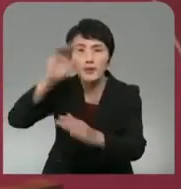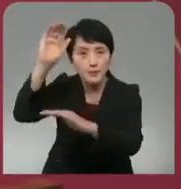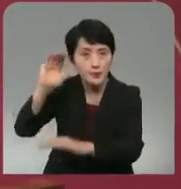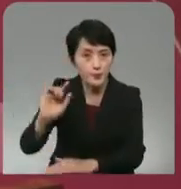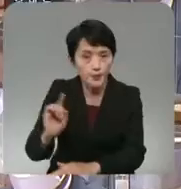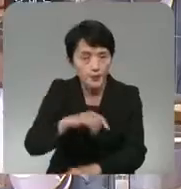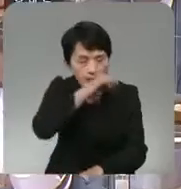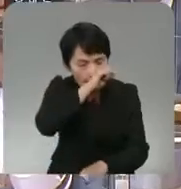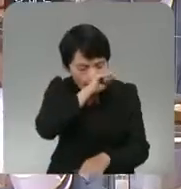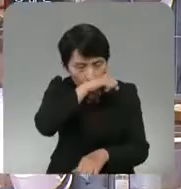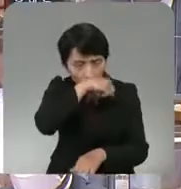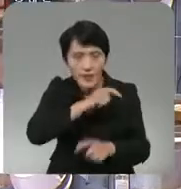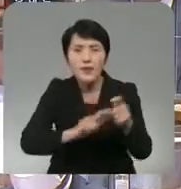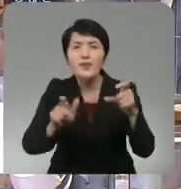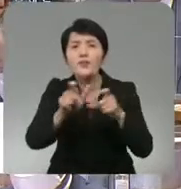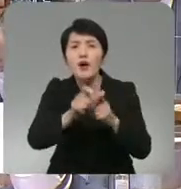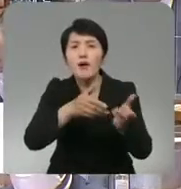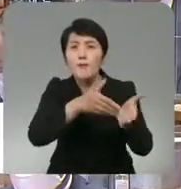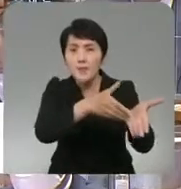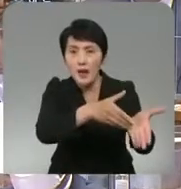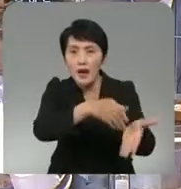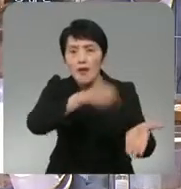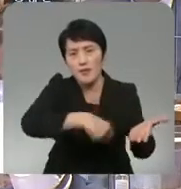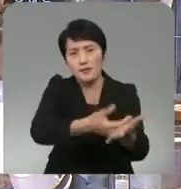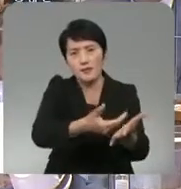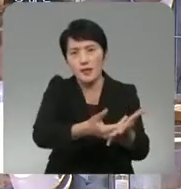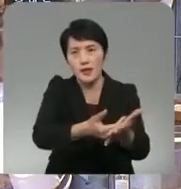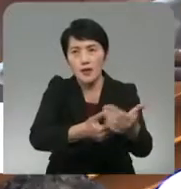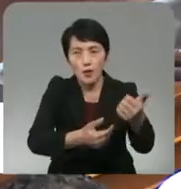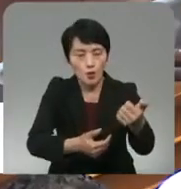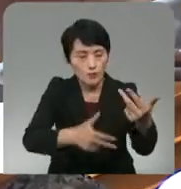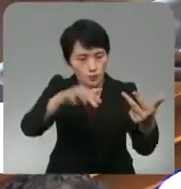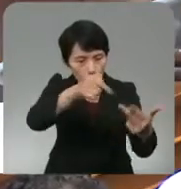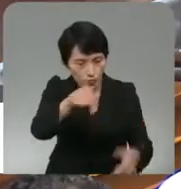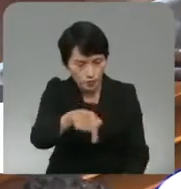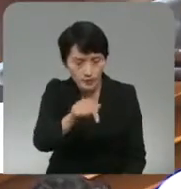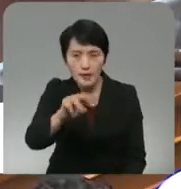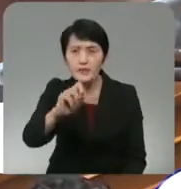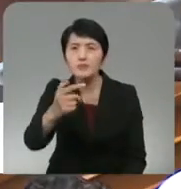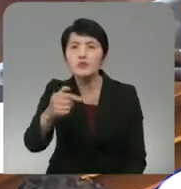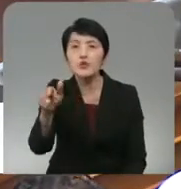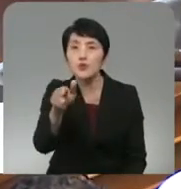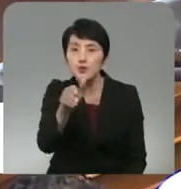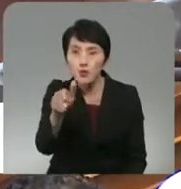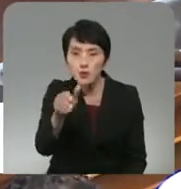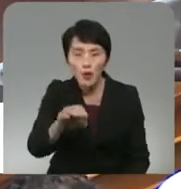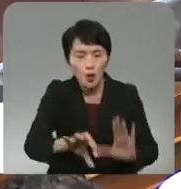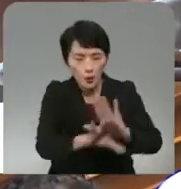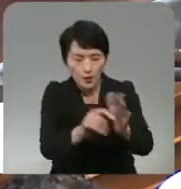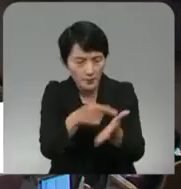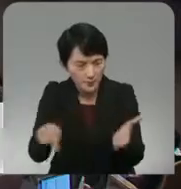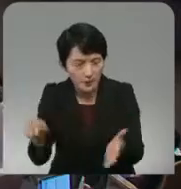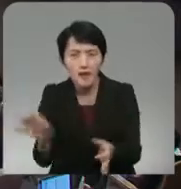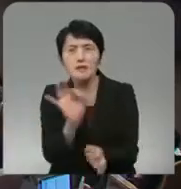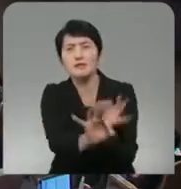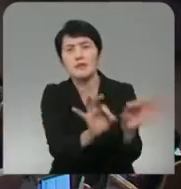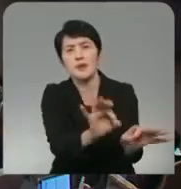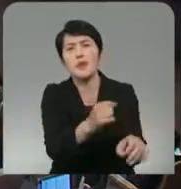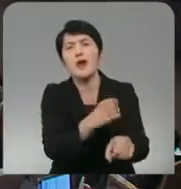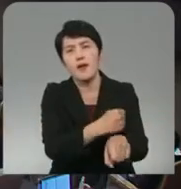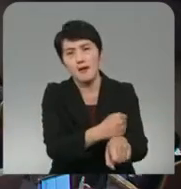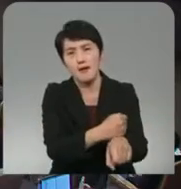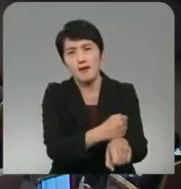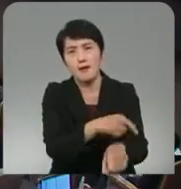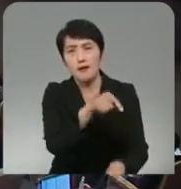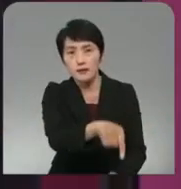бюджета в размере 50 9 триллионов он подчеркнул что стабилизация жизни людей крайне важно